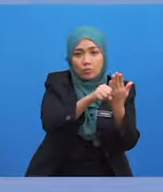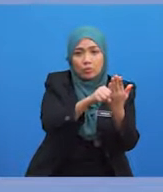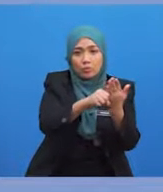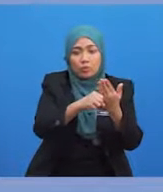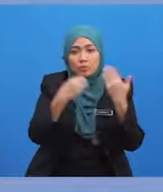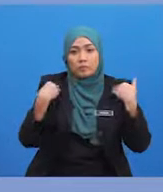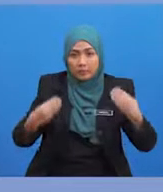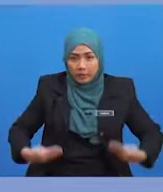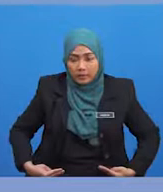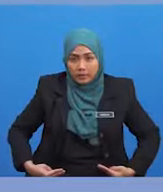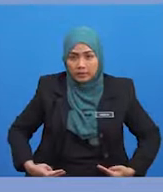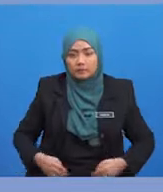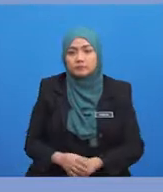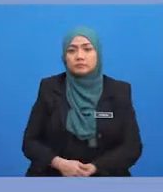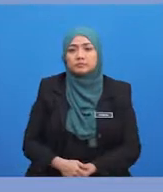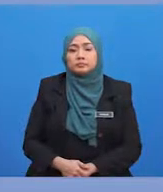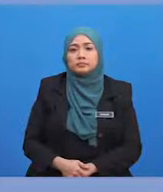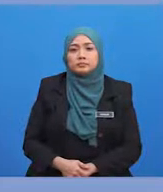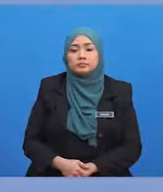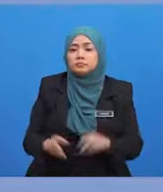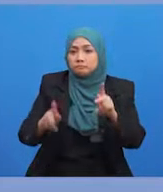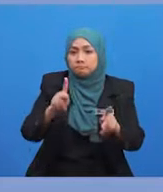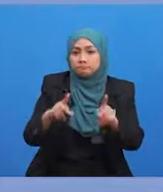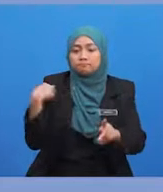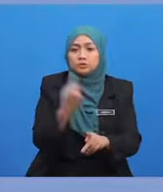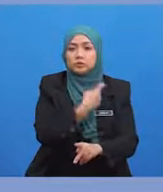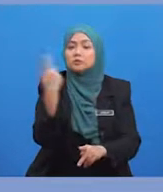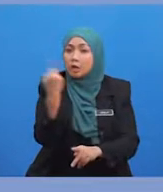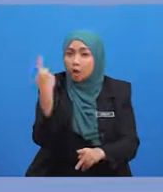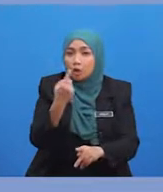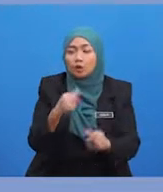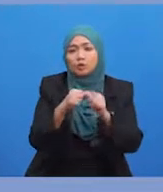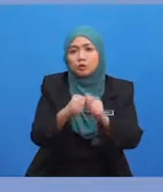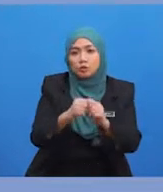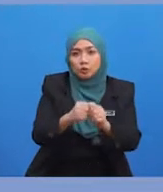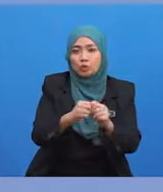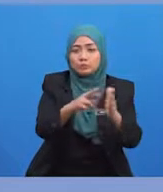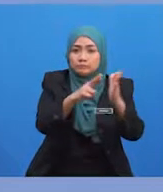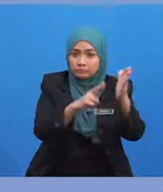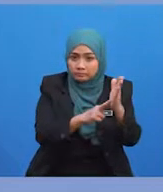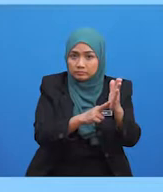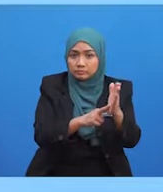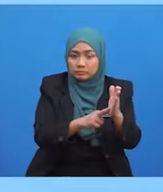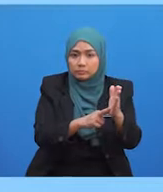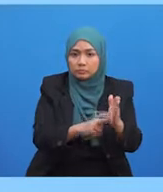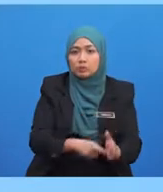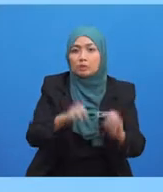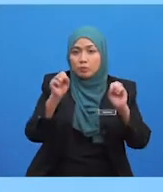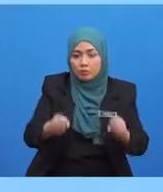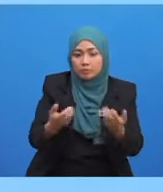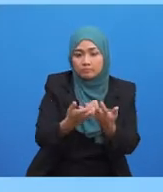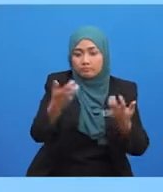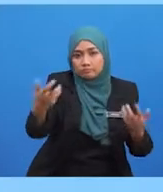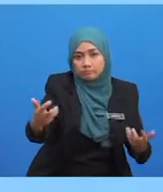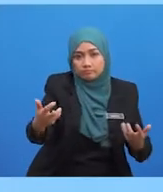dengan memanfaatkan amalan tersebut, kita terhindar dari pelbagai penyakit yang berjangkit. Mencegah